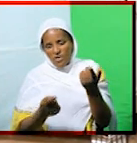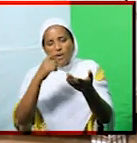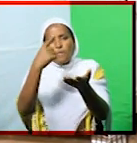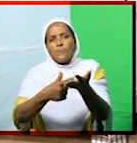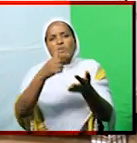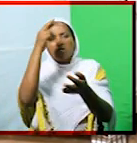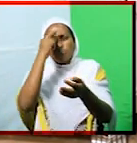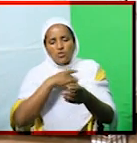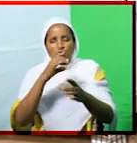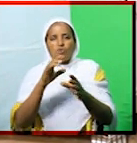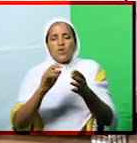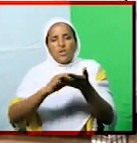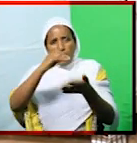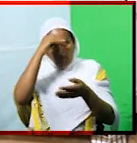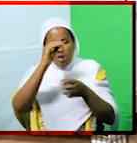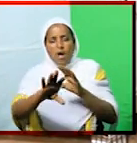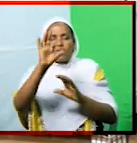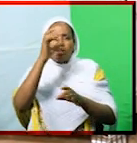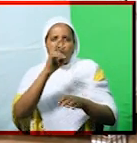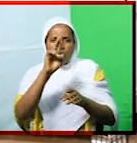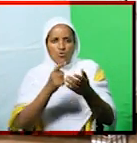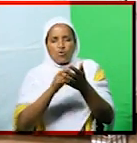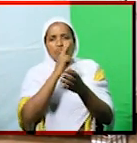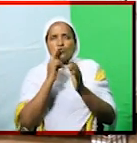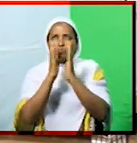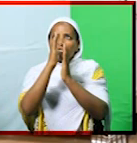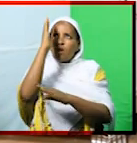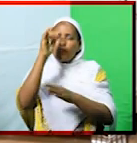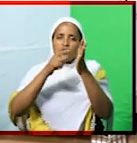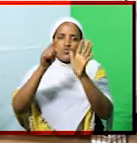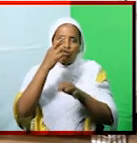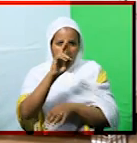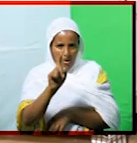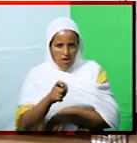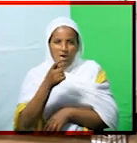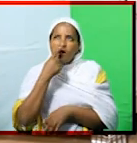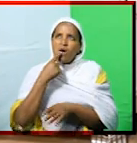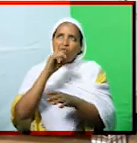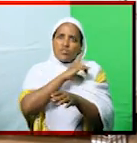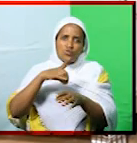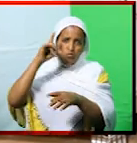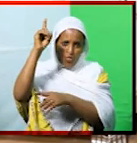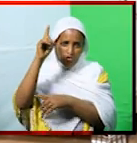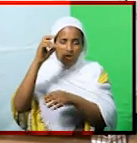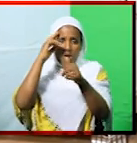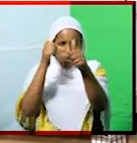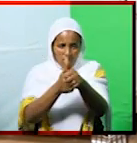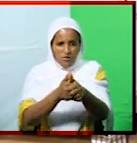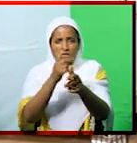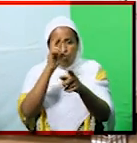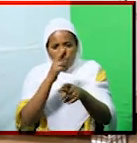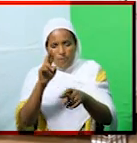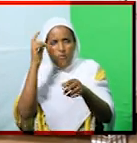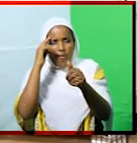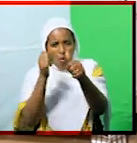ነው ከመምህራን አግኝተሃል ወይ ነው፣ በሱባኤ ከእግዚአብሔር ተገልጦልሃል ወይ ወይ ከአፈ ክርስቶስ ወይ ከአፈ ሐዋርያት ወይም